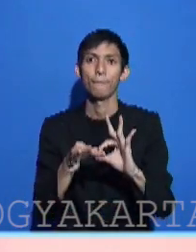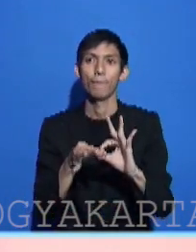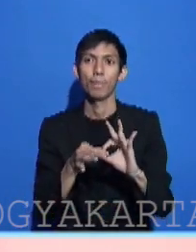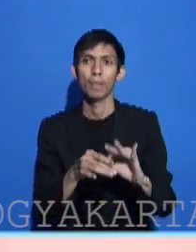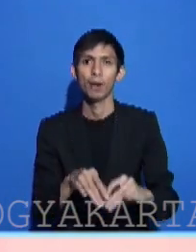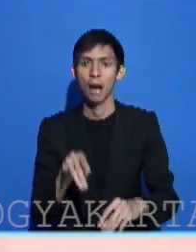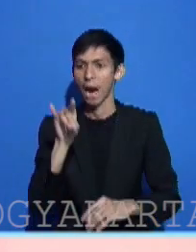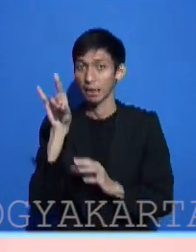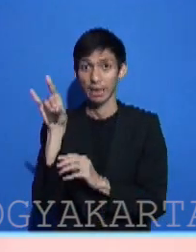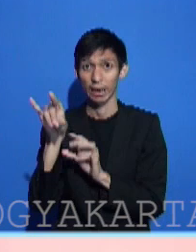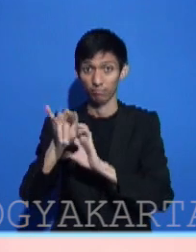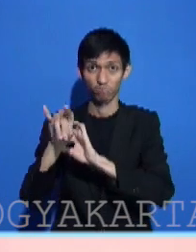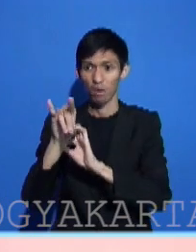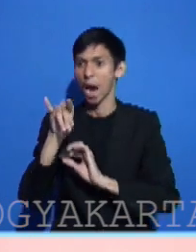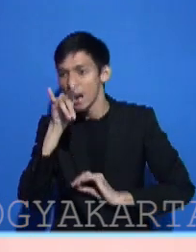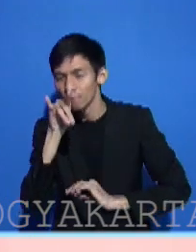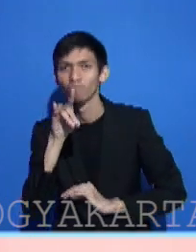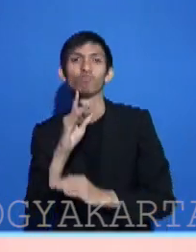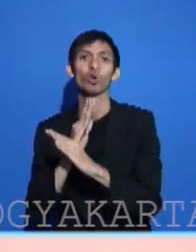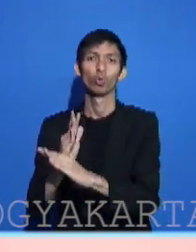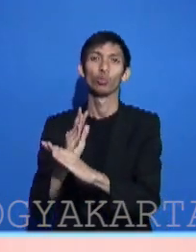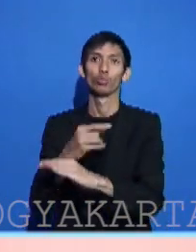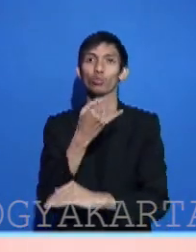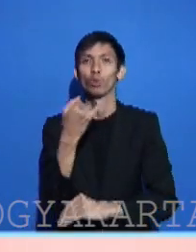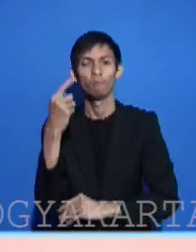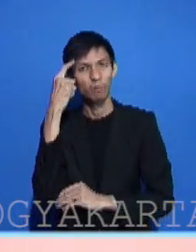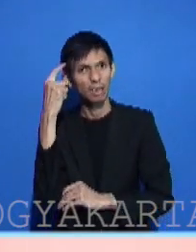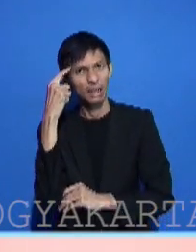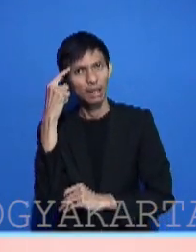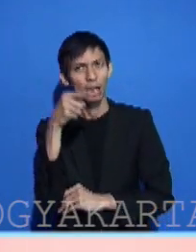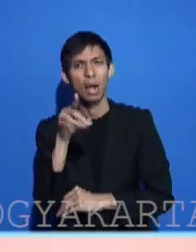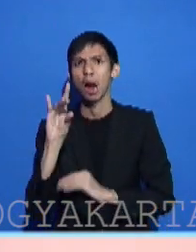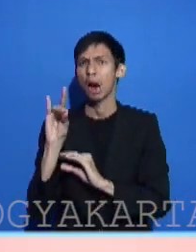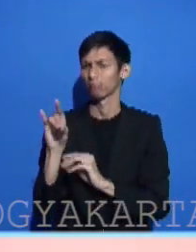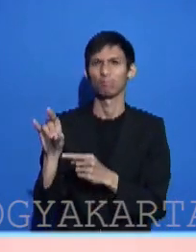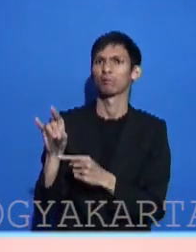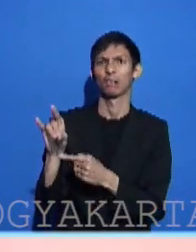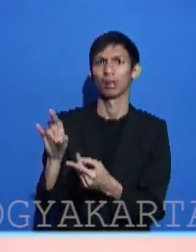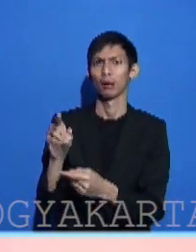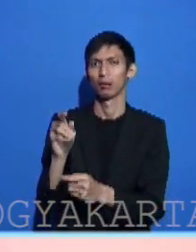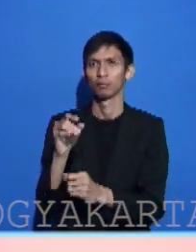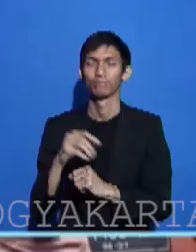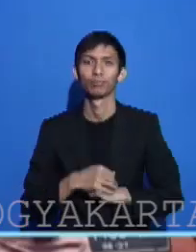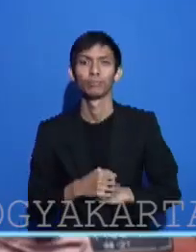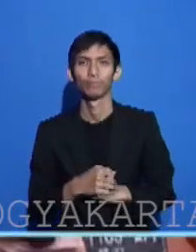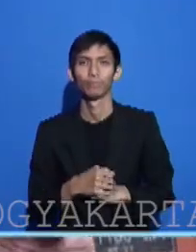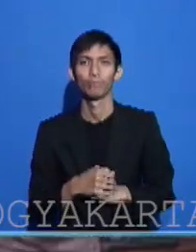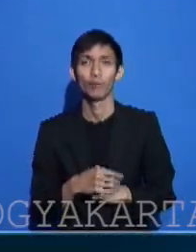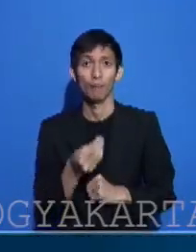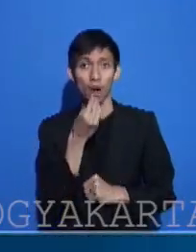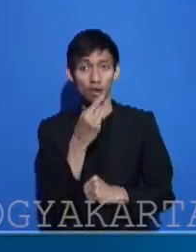penertiban pedagang daging anjing di wilayahnya. Mereka menilai binatang anjing merupakan sahabat manusia, bukan untuk konsumsi.